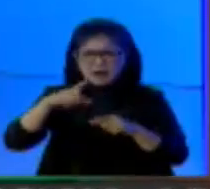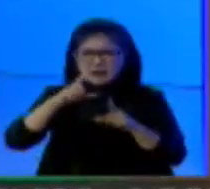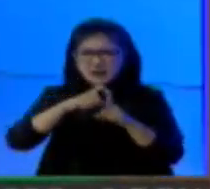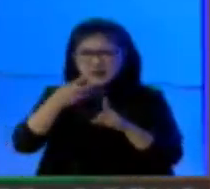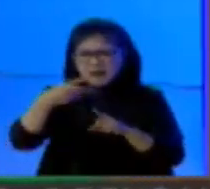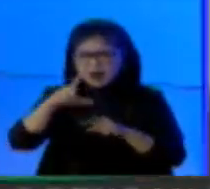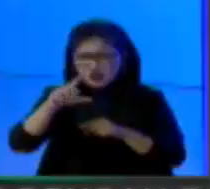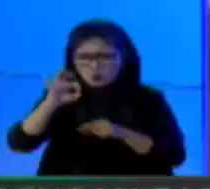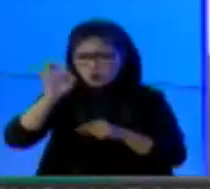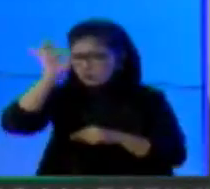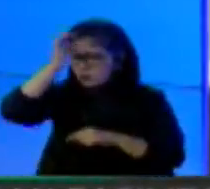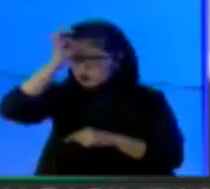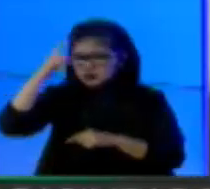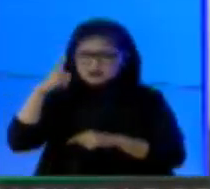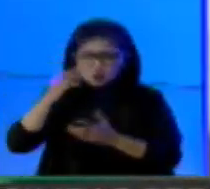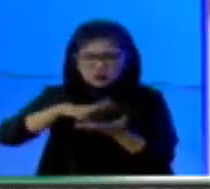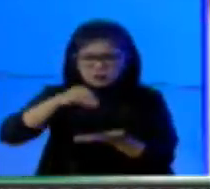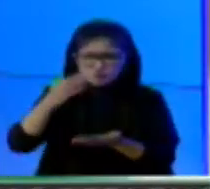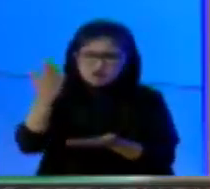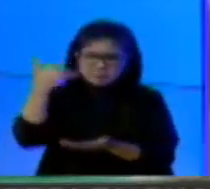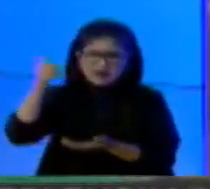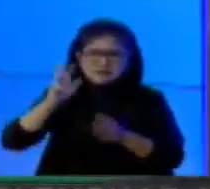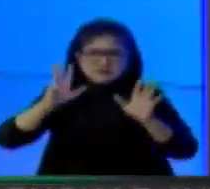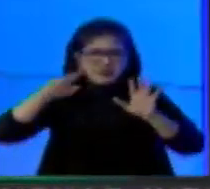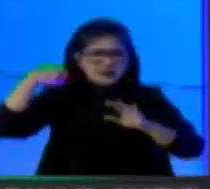Timur masih akan memanggil 9 artis lainnya.